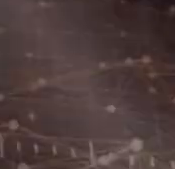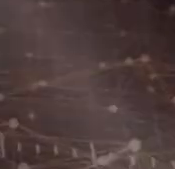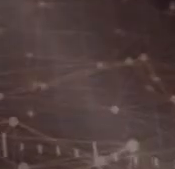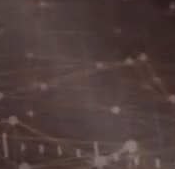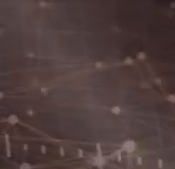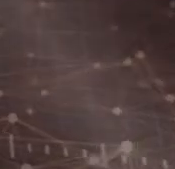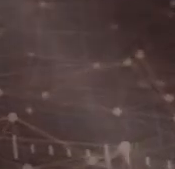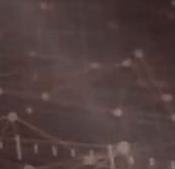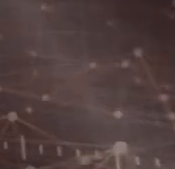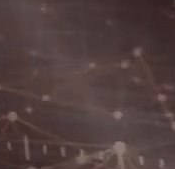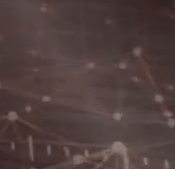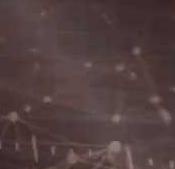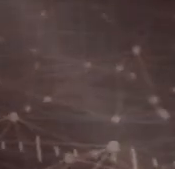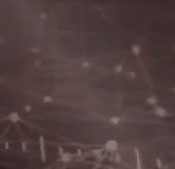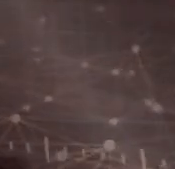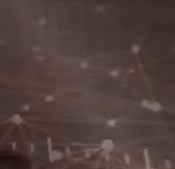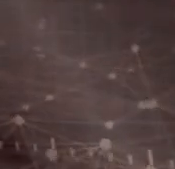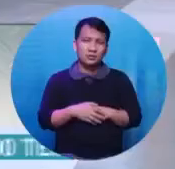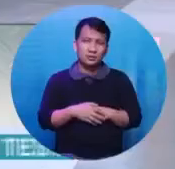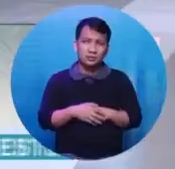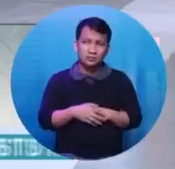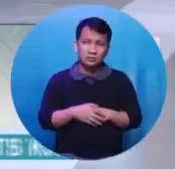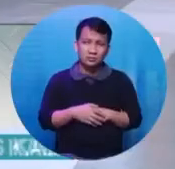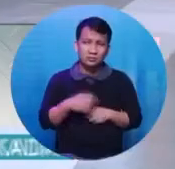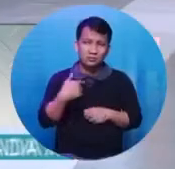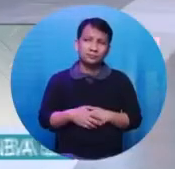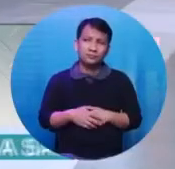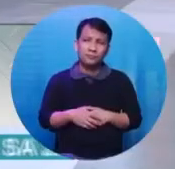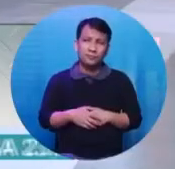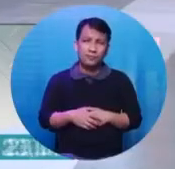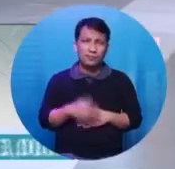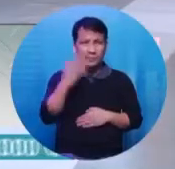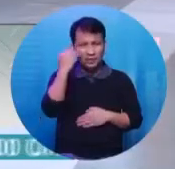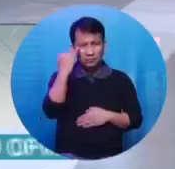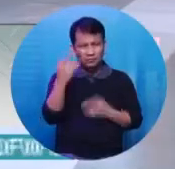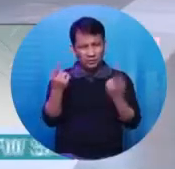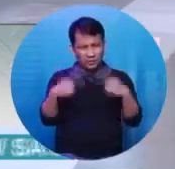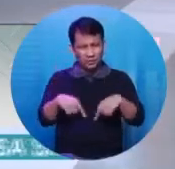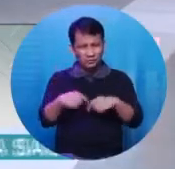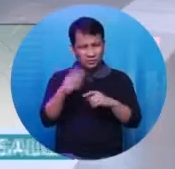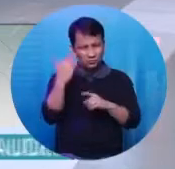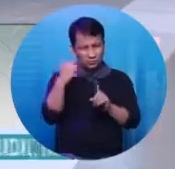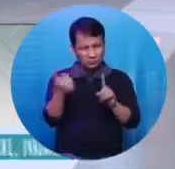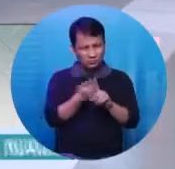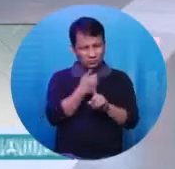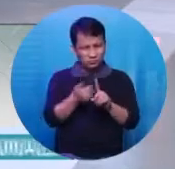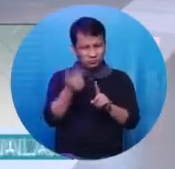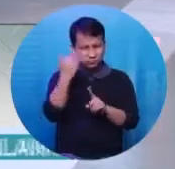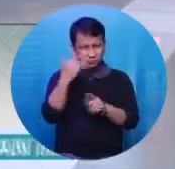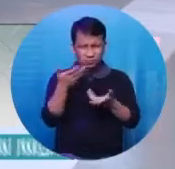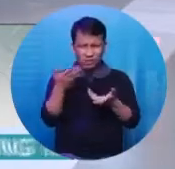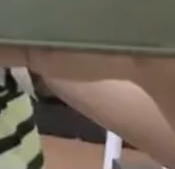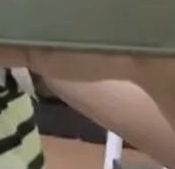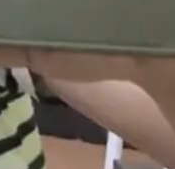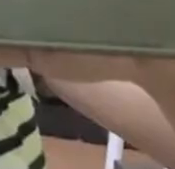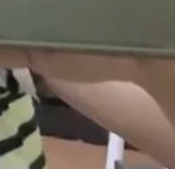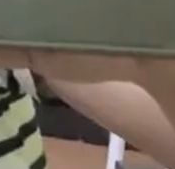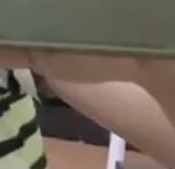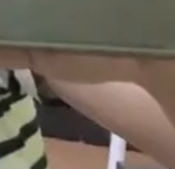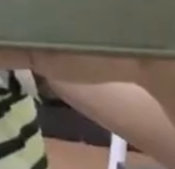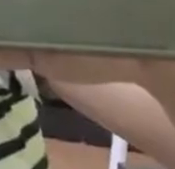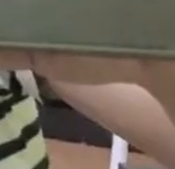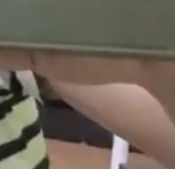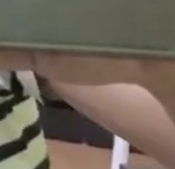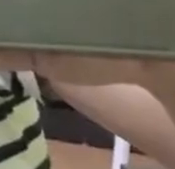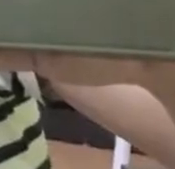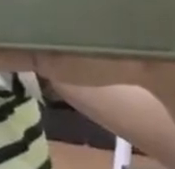itong reklamo niyo laban sa inyong ex? Sinasaktan niya po ako. Bakit nangyayari po yung pananakit? Anong problema niya, ma'am? Pinilit niya